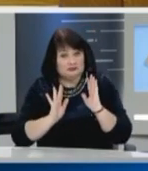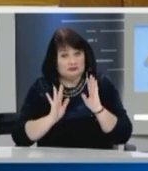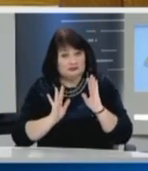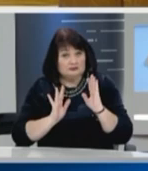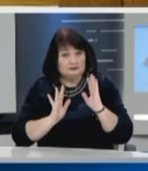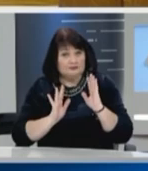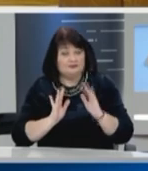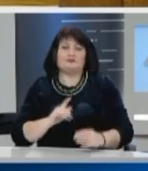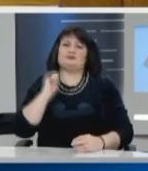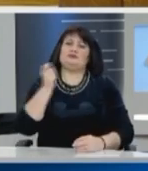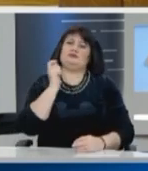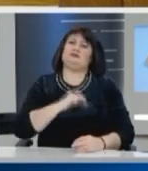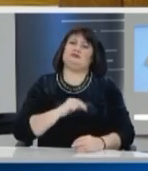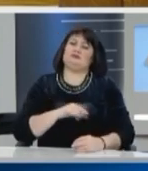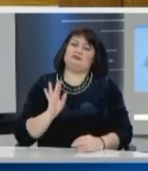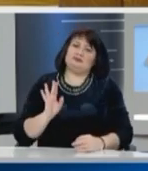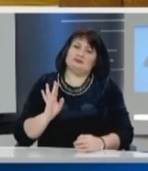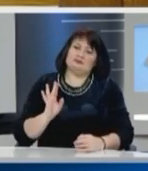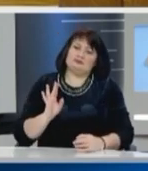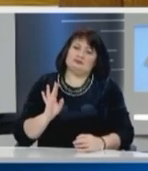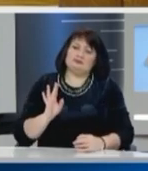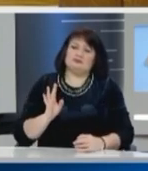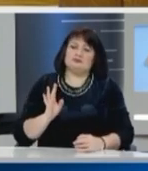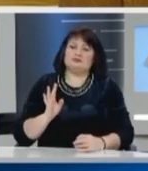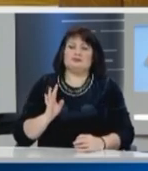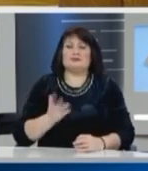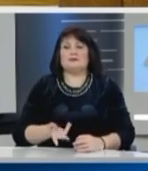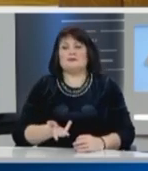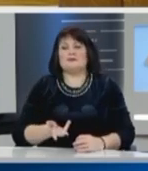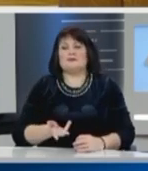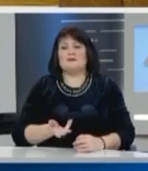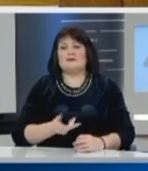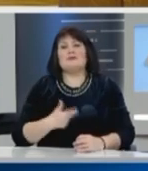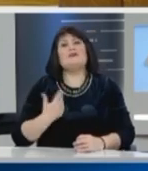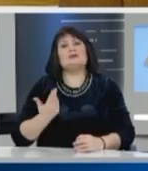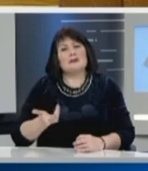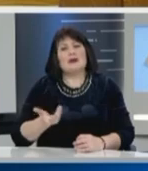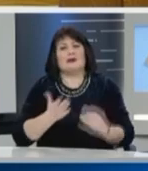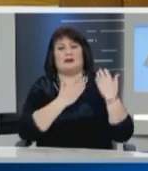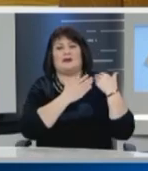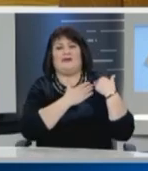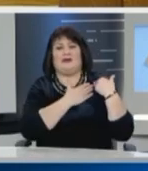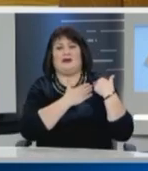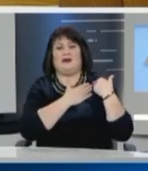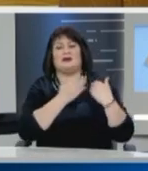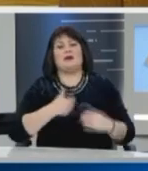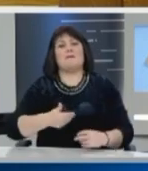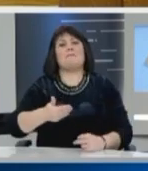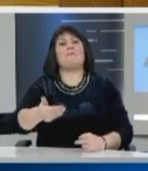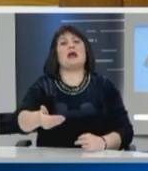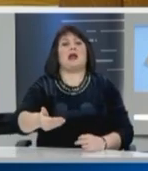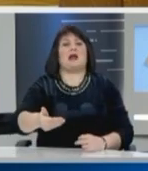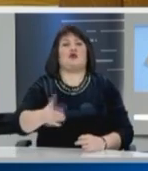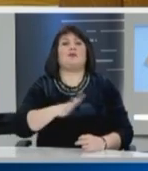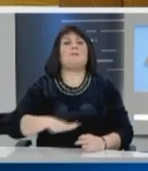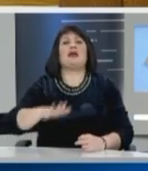στο εθνικό συμφέρον, αλλά και με αίσθηση ευθύνης για το μέλλον της χώρας και το